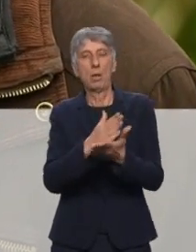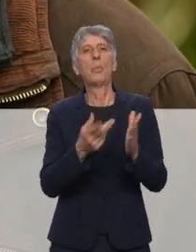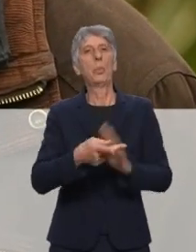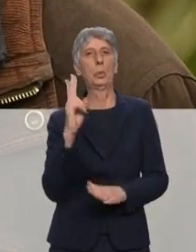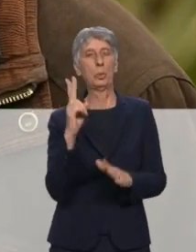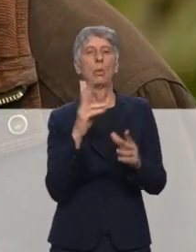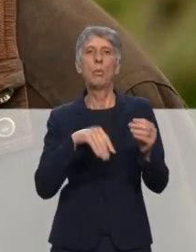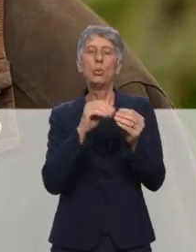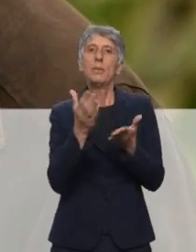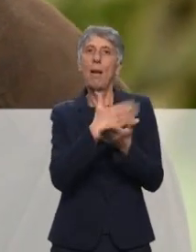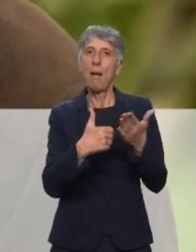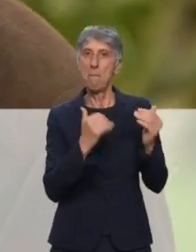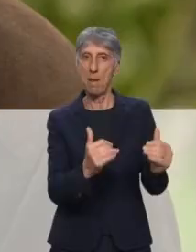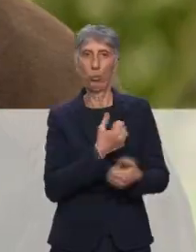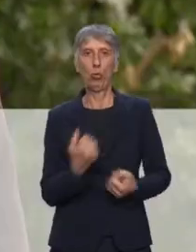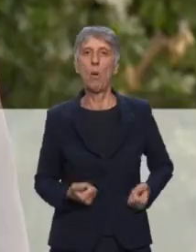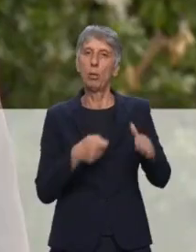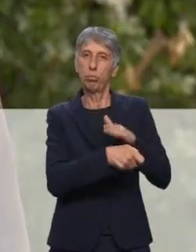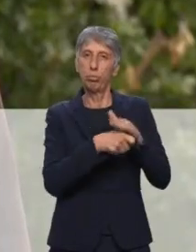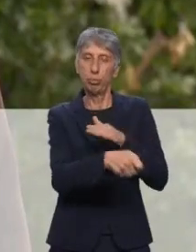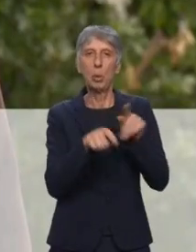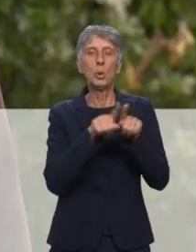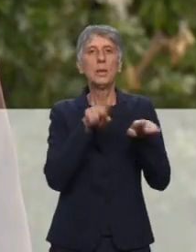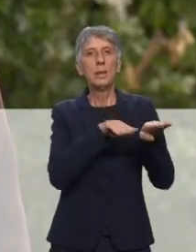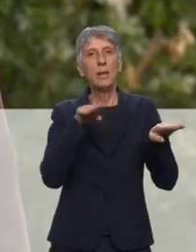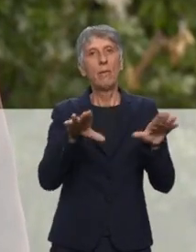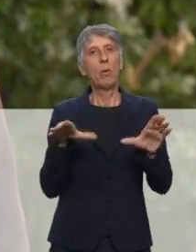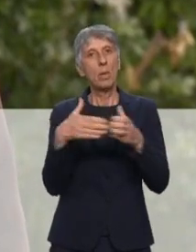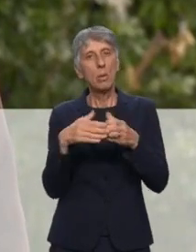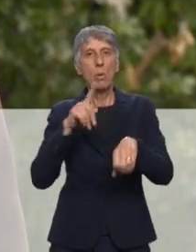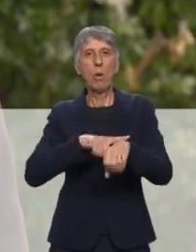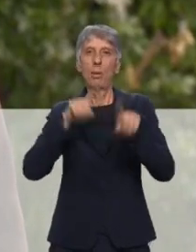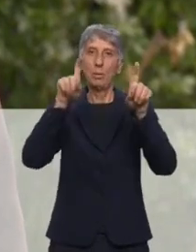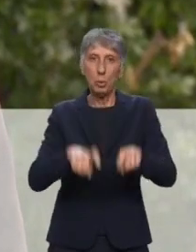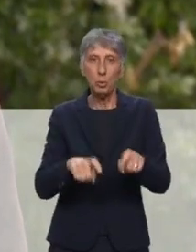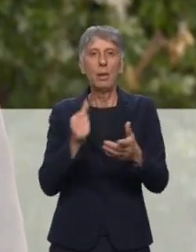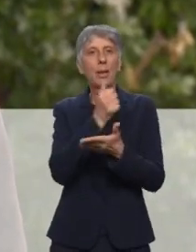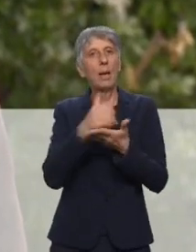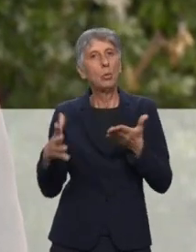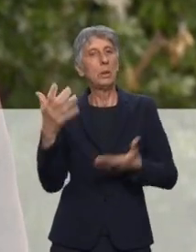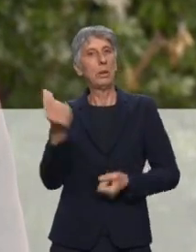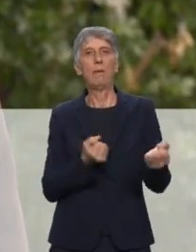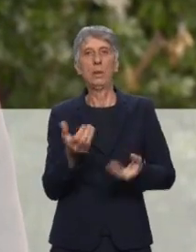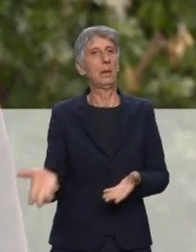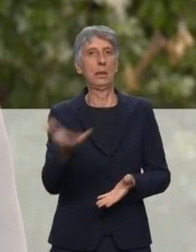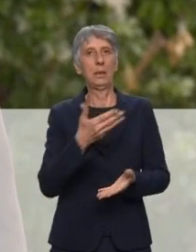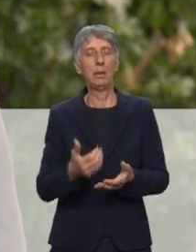avec la continuité du salaire en période de chômage et pour la formation, la réduction du temps de travail, la gratuité de nombreux